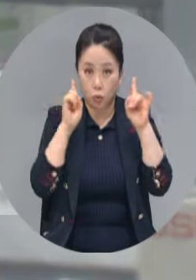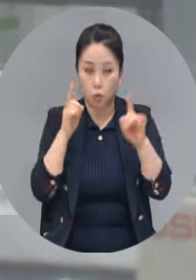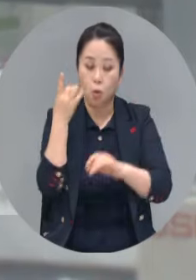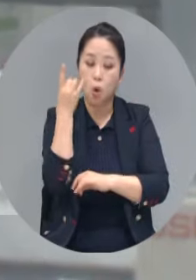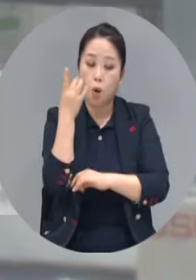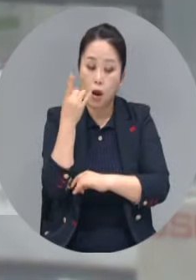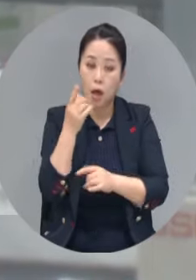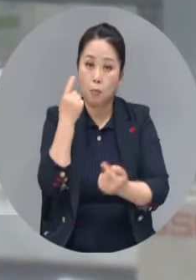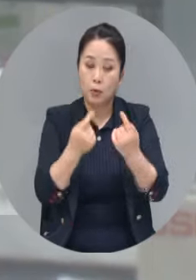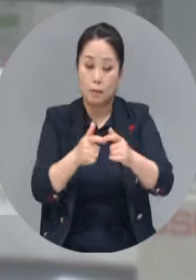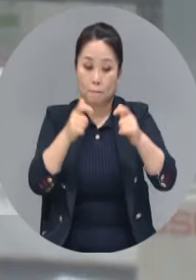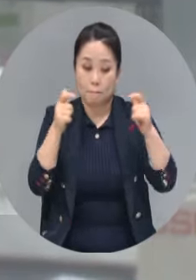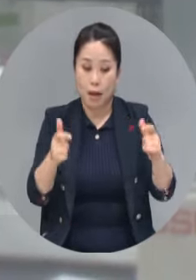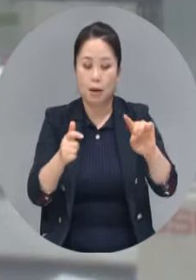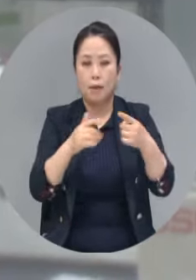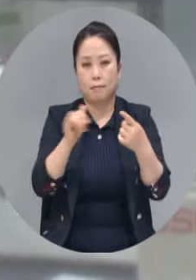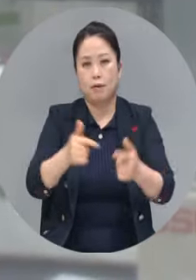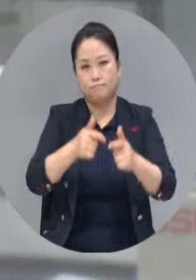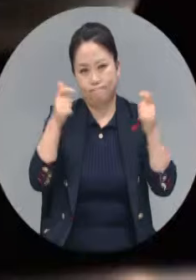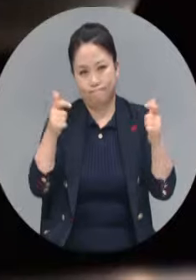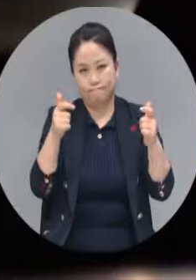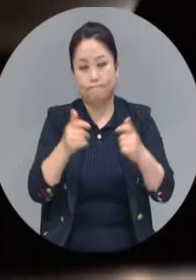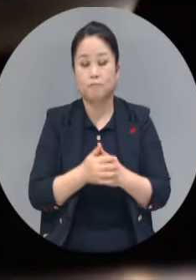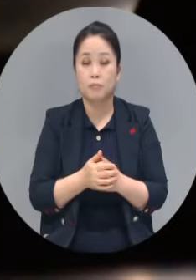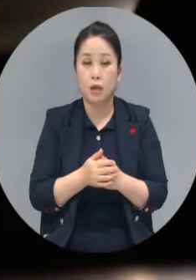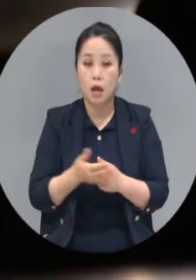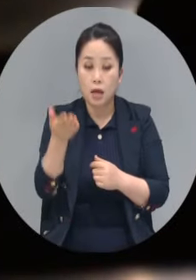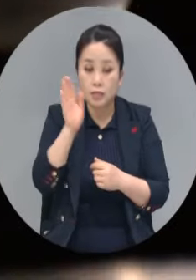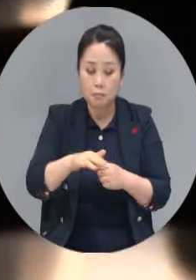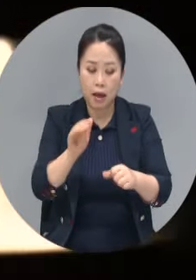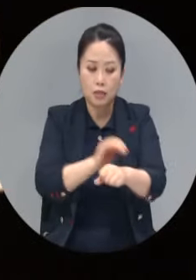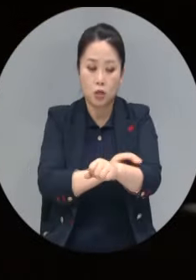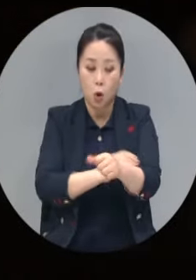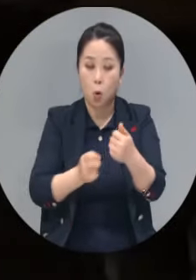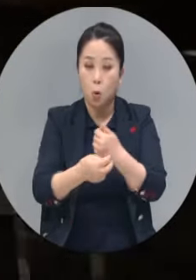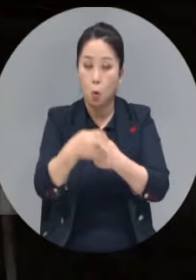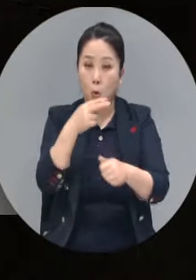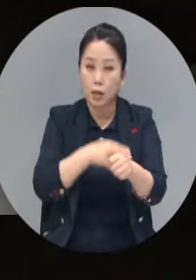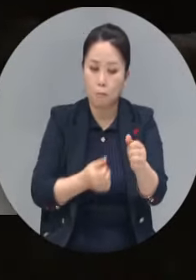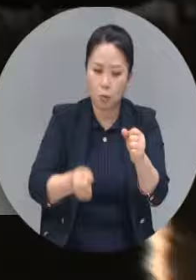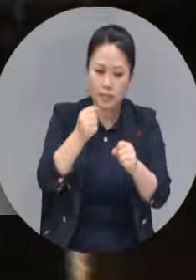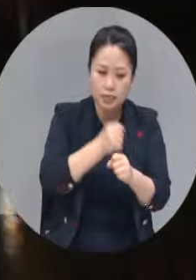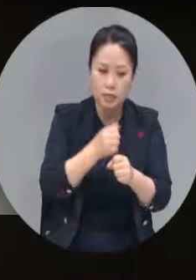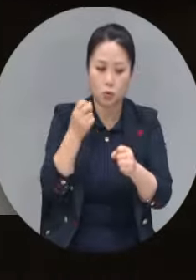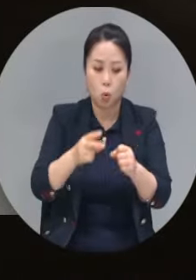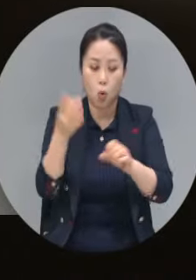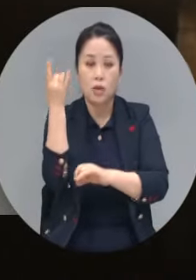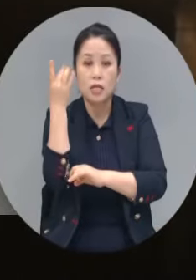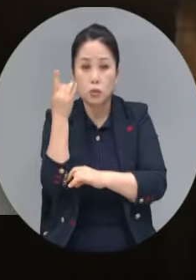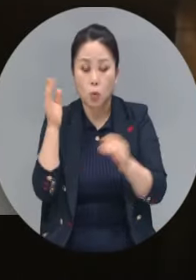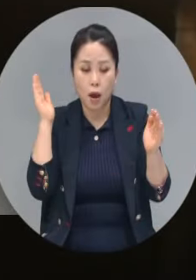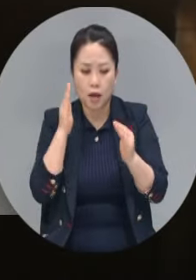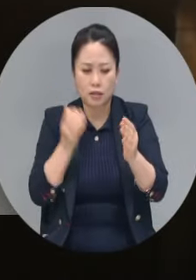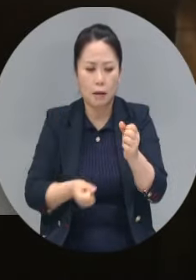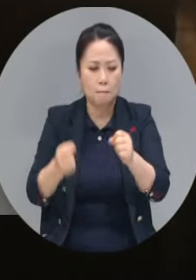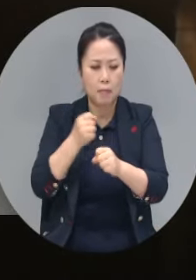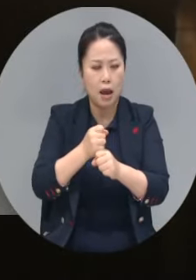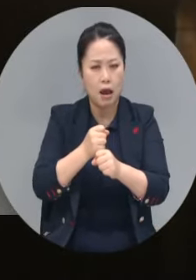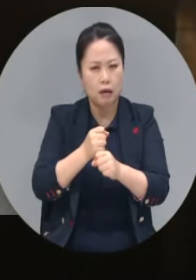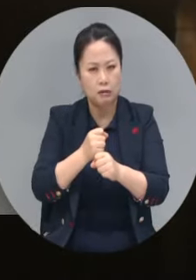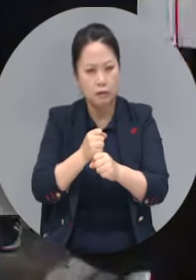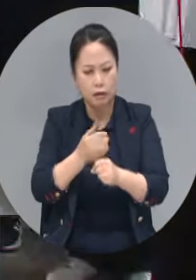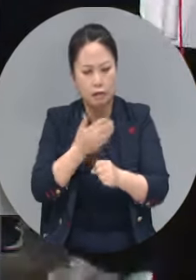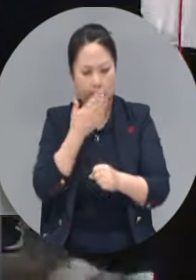늘어난 100명을 각각 선발합니다. 하지만 전공의 복직과 기존 의대생들의 강의실 복귀는 예측하기